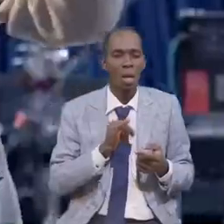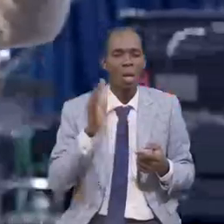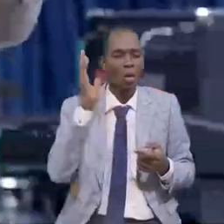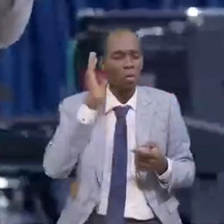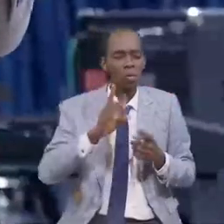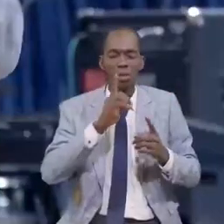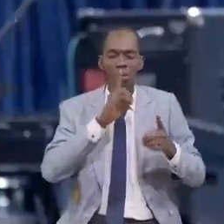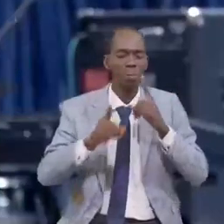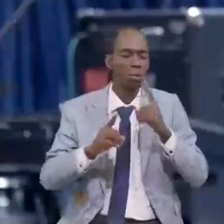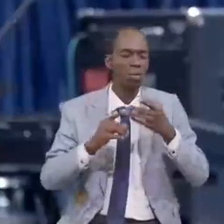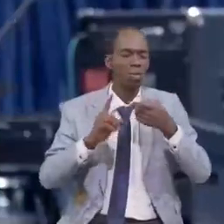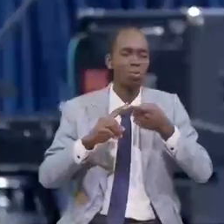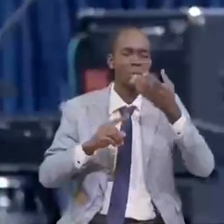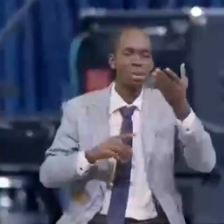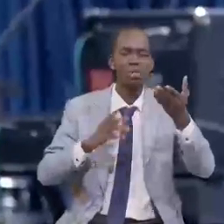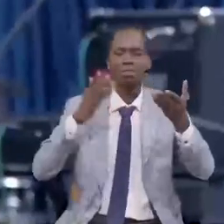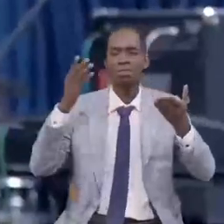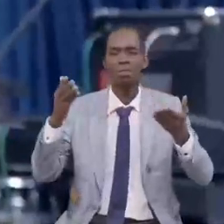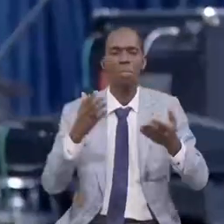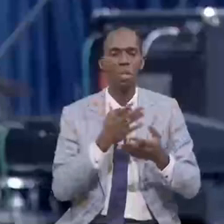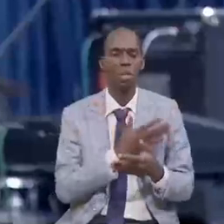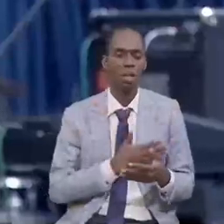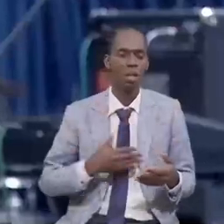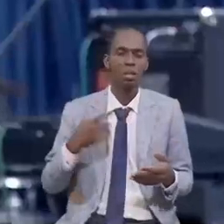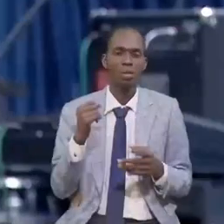Et nous balançons les paroles.